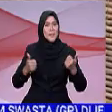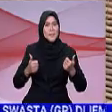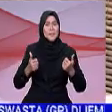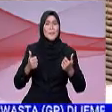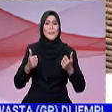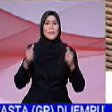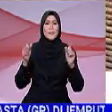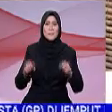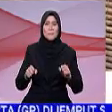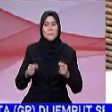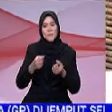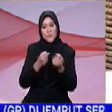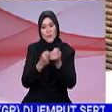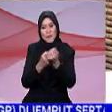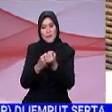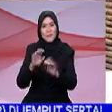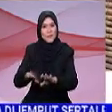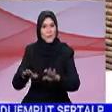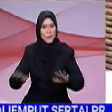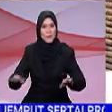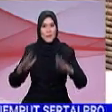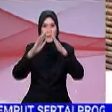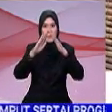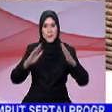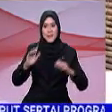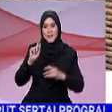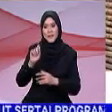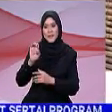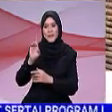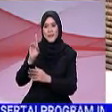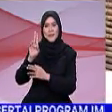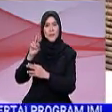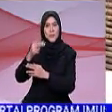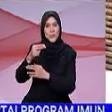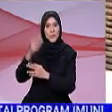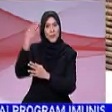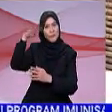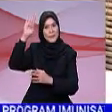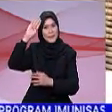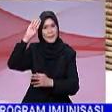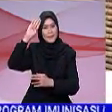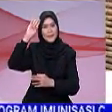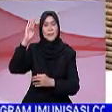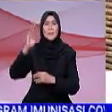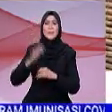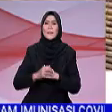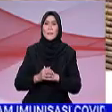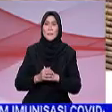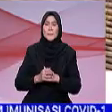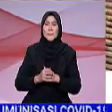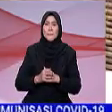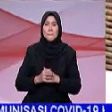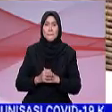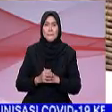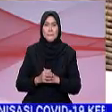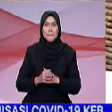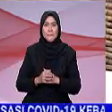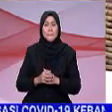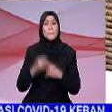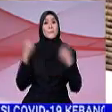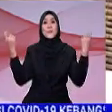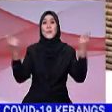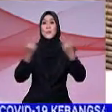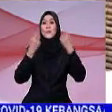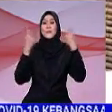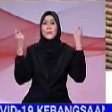sumbangan kepada budak-budak di rumah teduh di Kangar untuk yang sudah